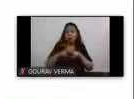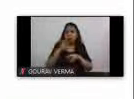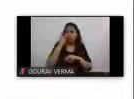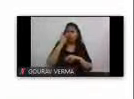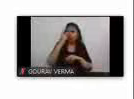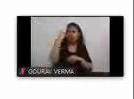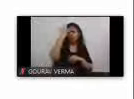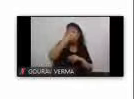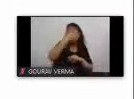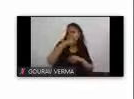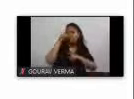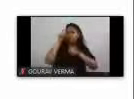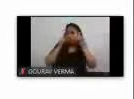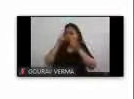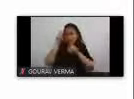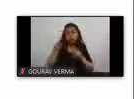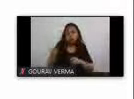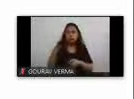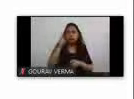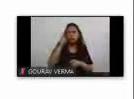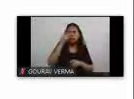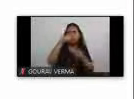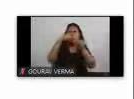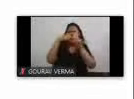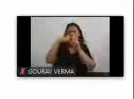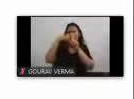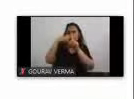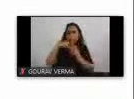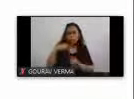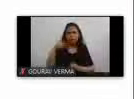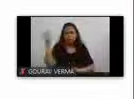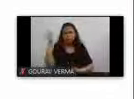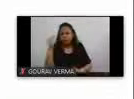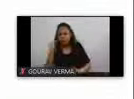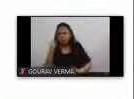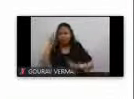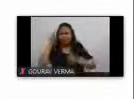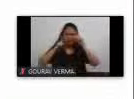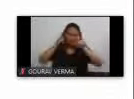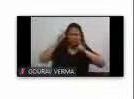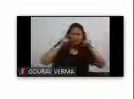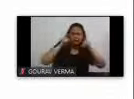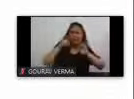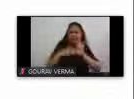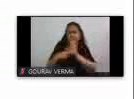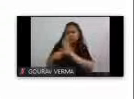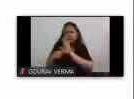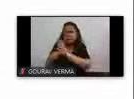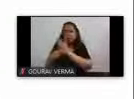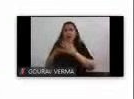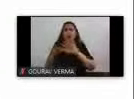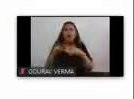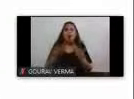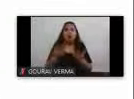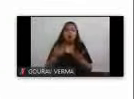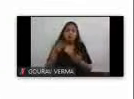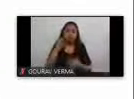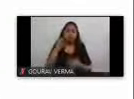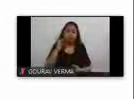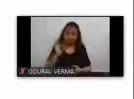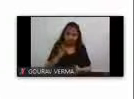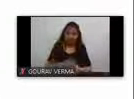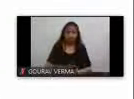सामने है. आई मीन कैपेबिलिटीज दैट इज व्हाट एवर द चाइल्ड इज एबल टू सी उसी के अंदर है. सटिलिटी ऑफ चाइल्ड्स